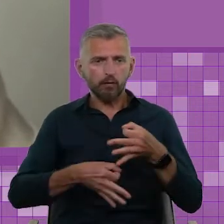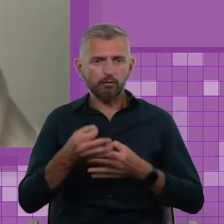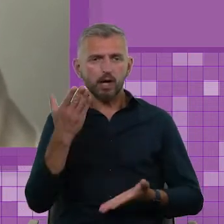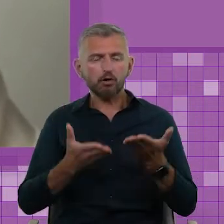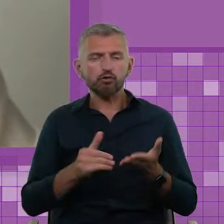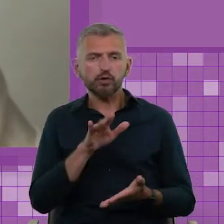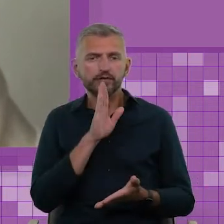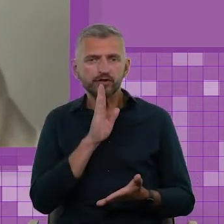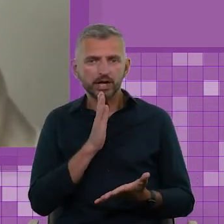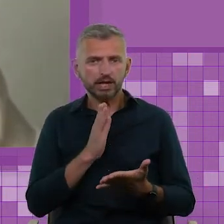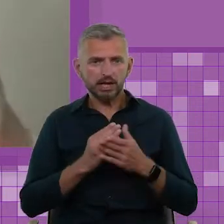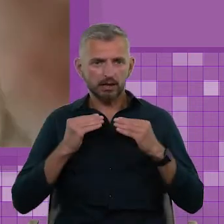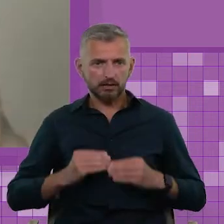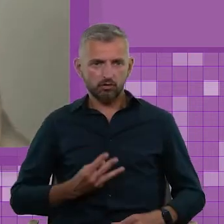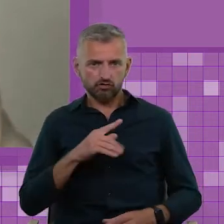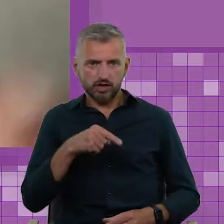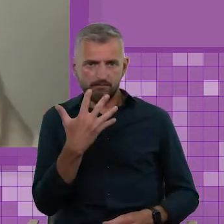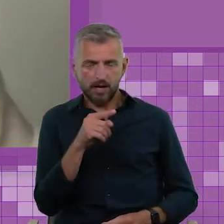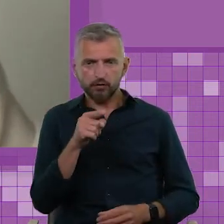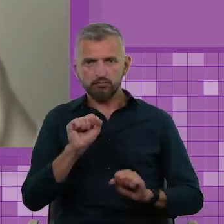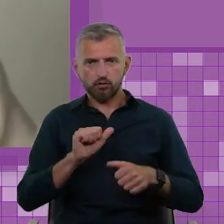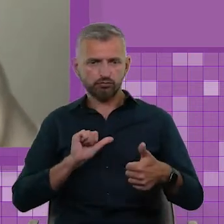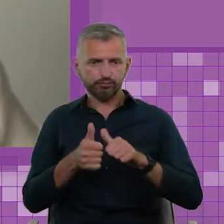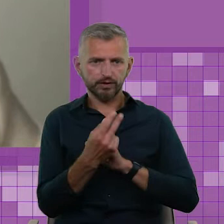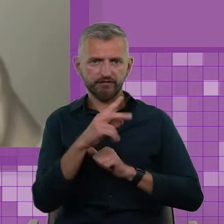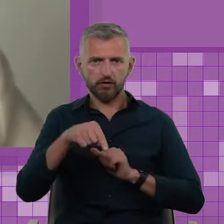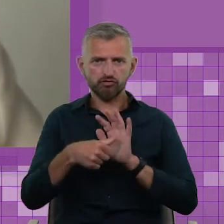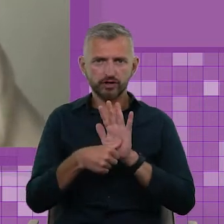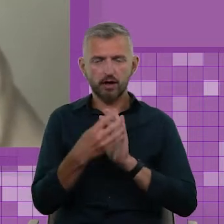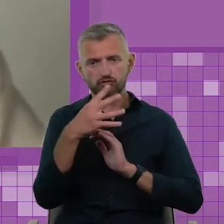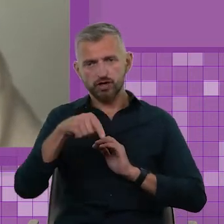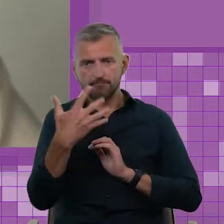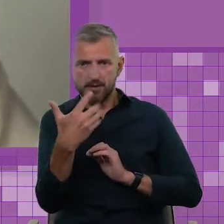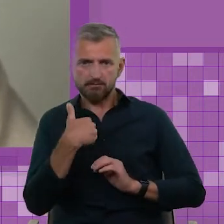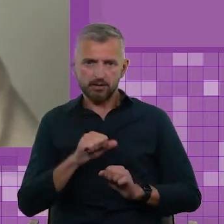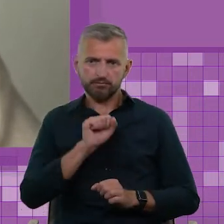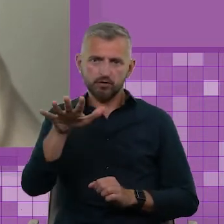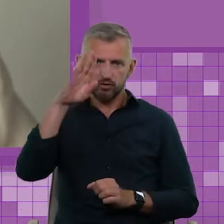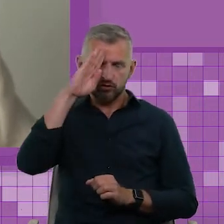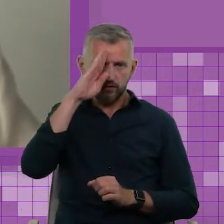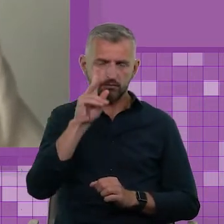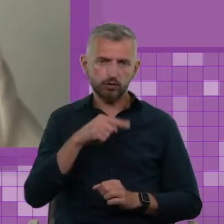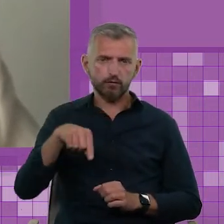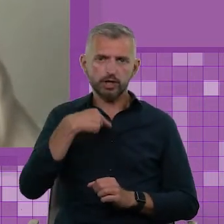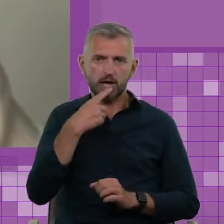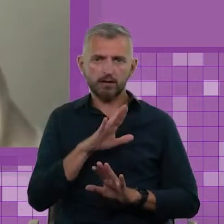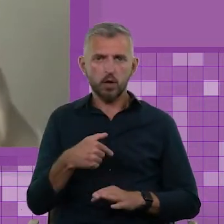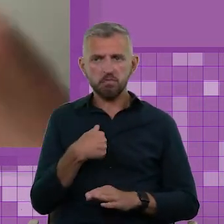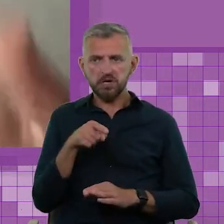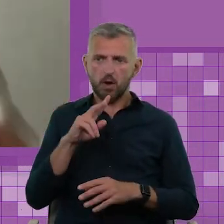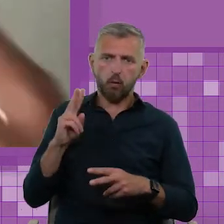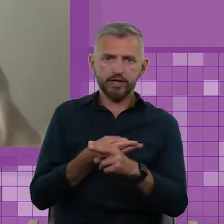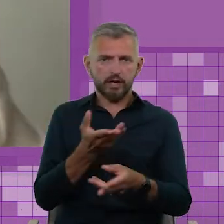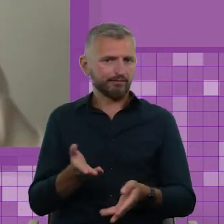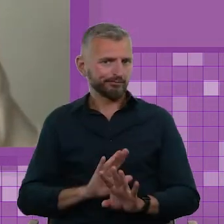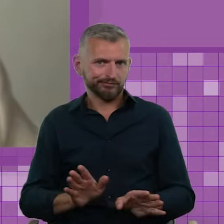у дівчат є бронепліт 4,5, то вони можуть їх обміняти на 2,6, а 4,5 ми віддамо чоловікам, щоб вони не казали, що ми їх якось там